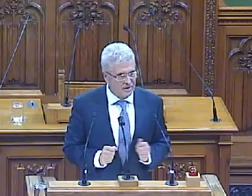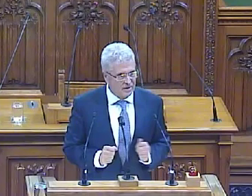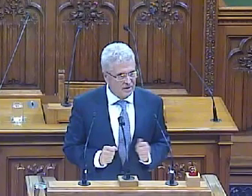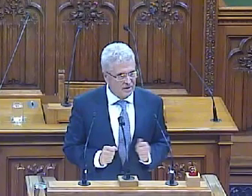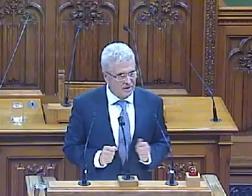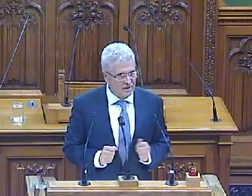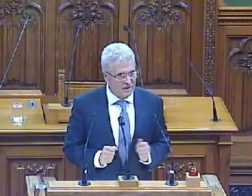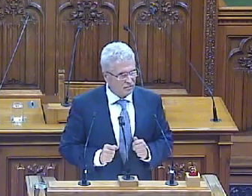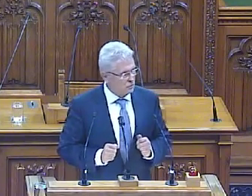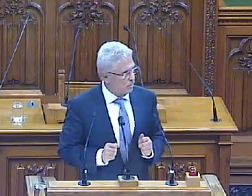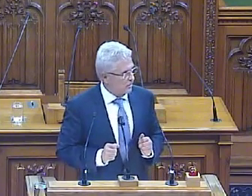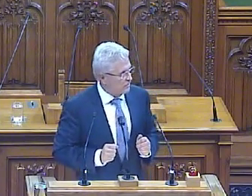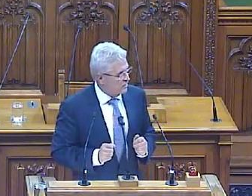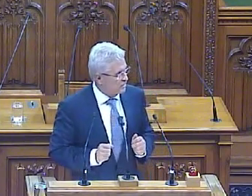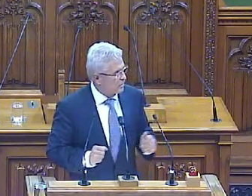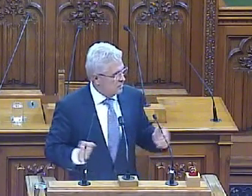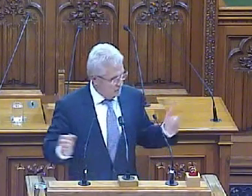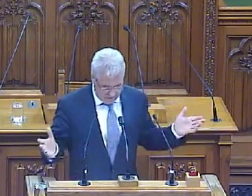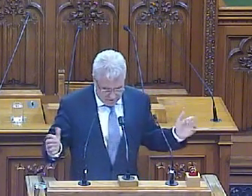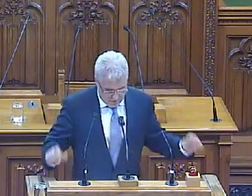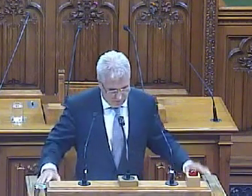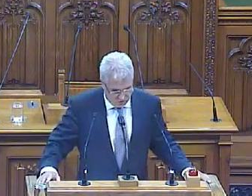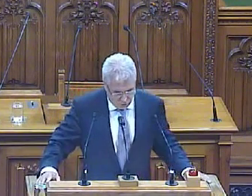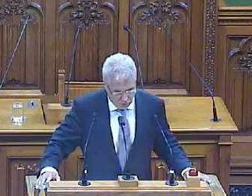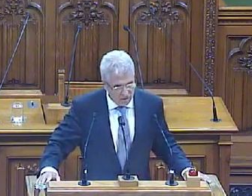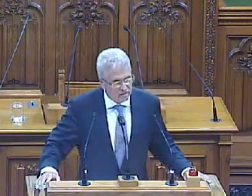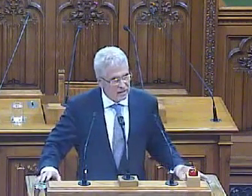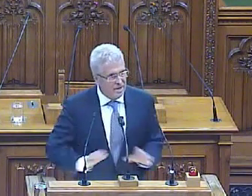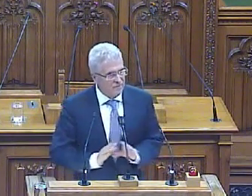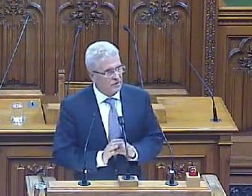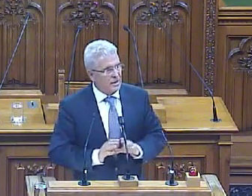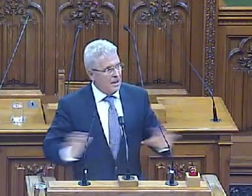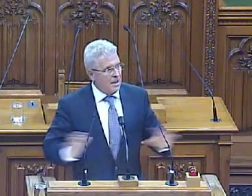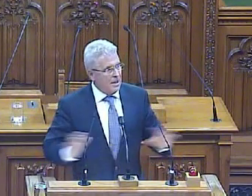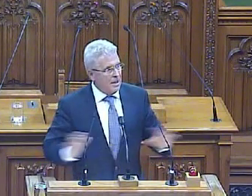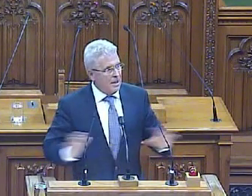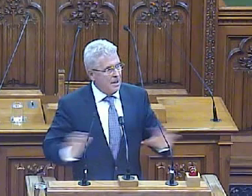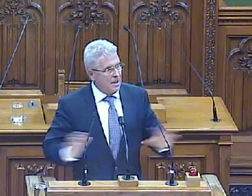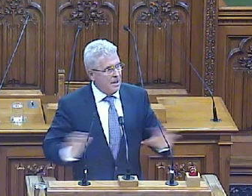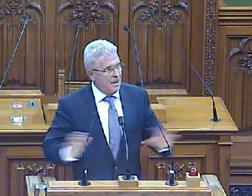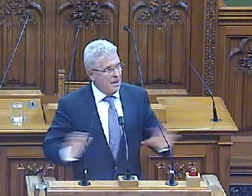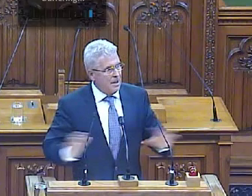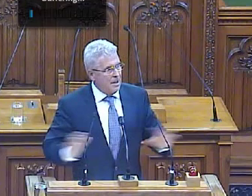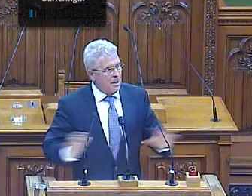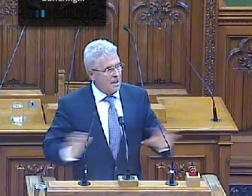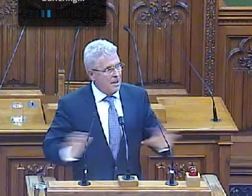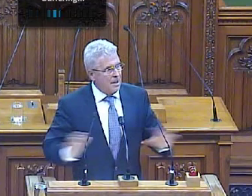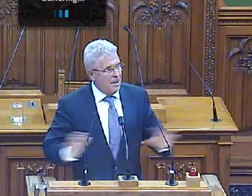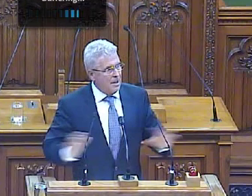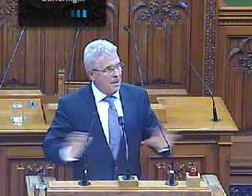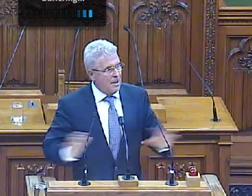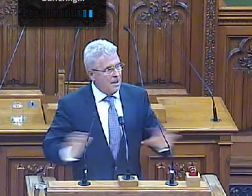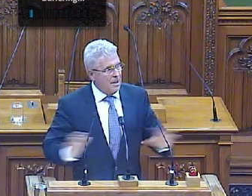dieses Heim, ich glaube es sind 96 Personen, die einfach